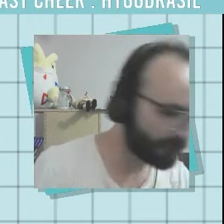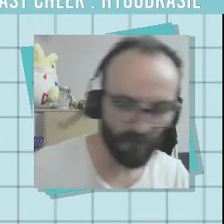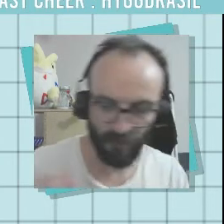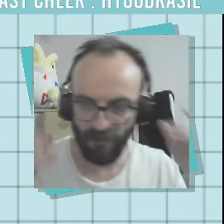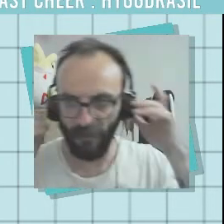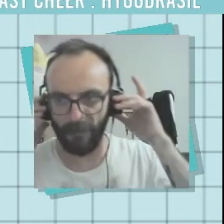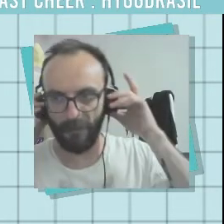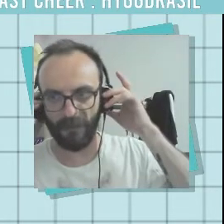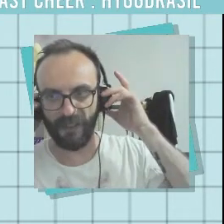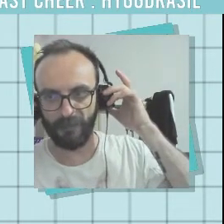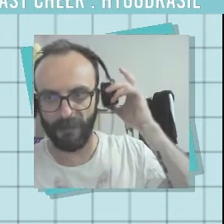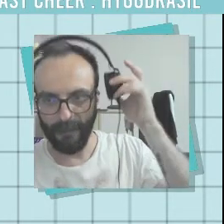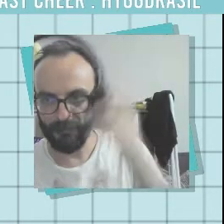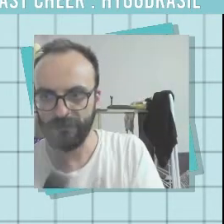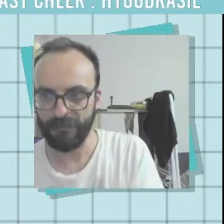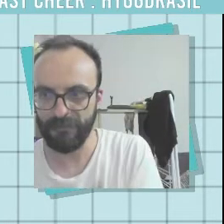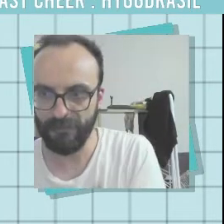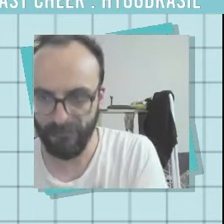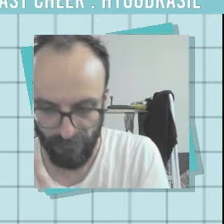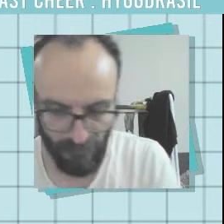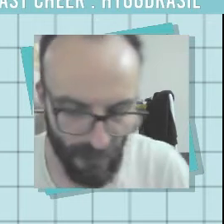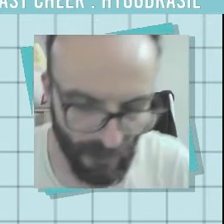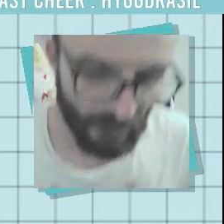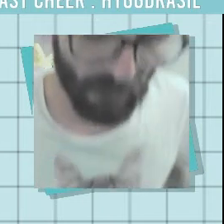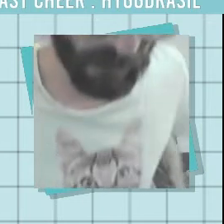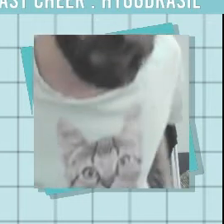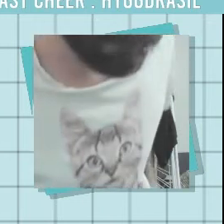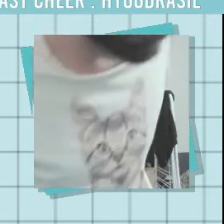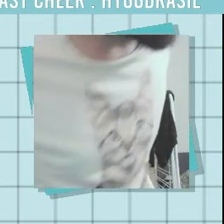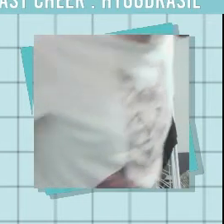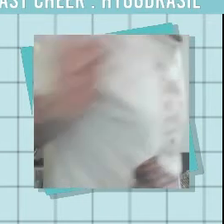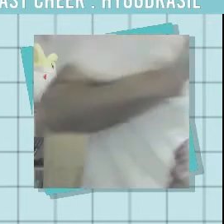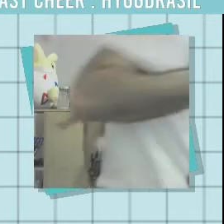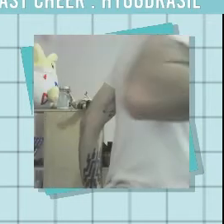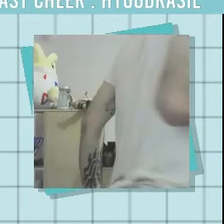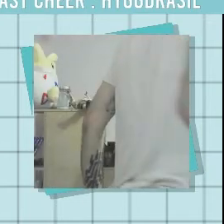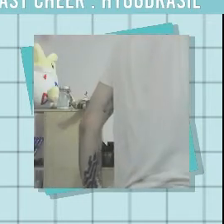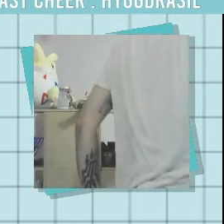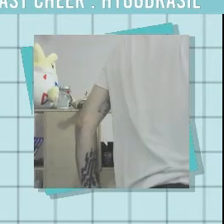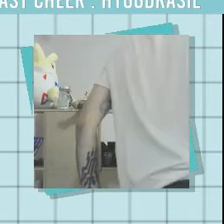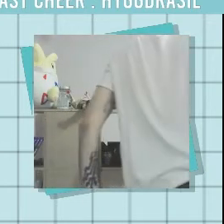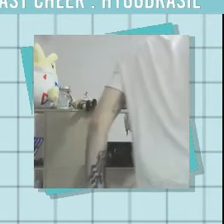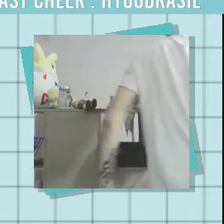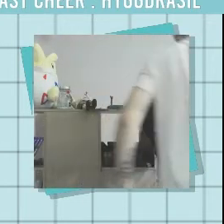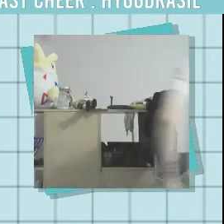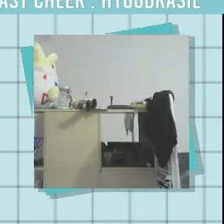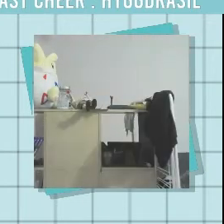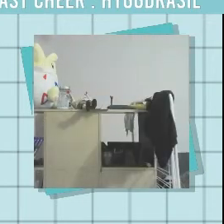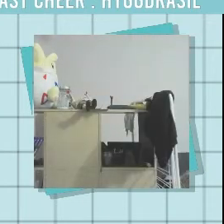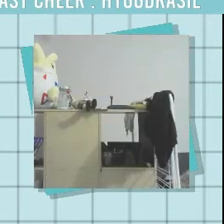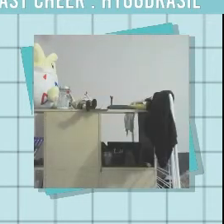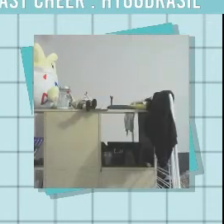Attends, je vais juste fermer ma penderie rapidement. Parce que mes chats font des conneries là dans la...